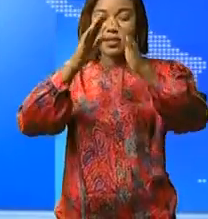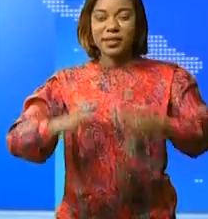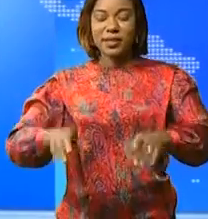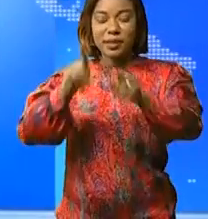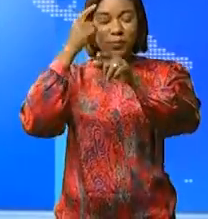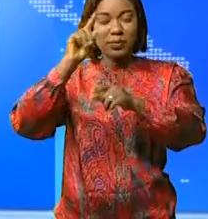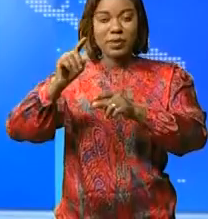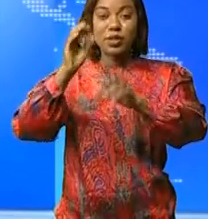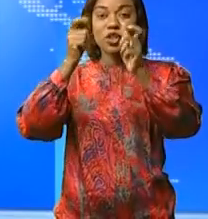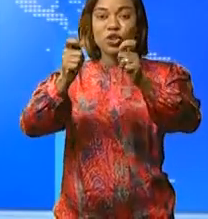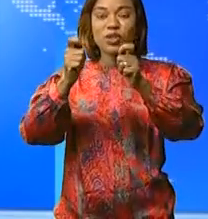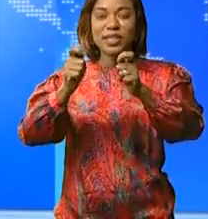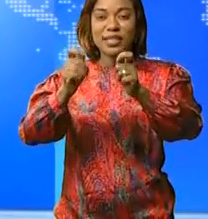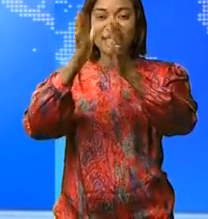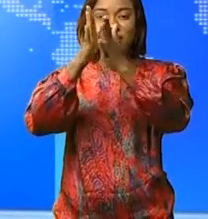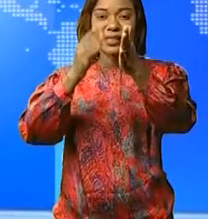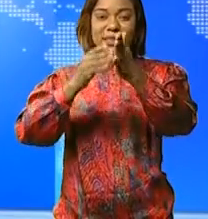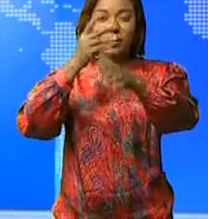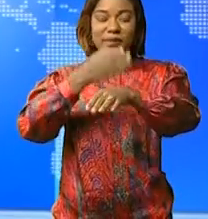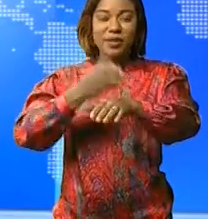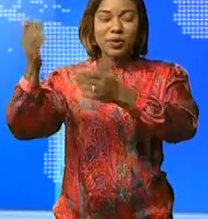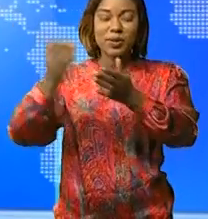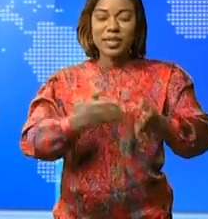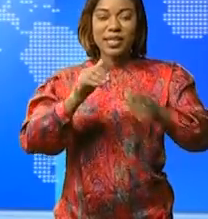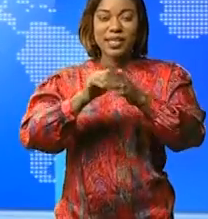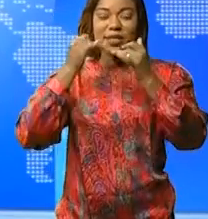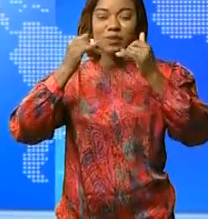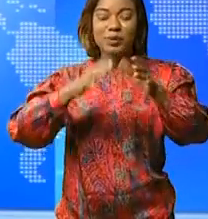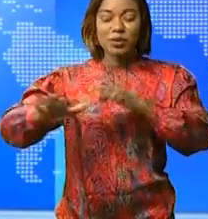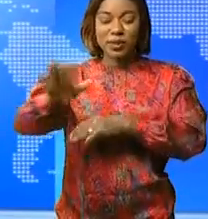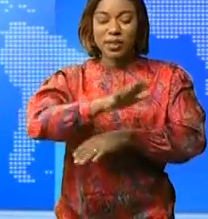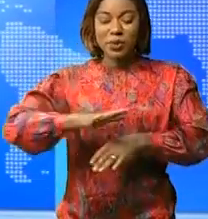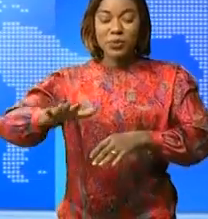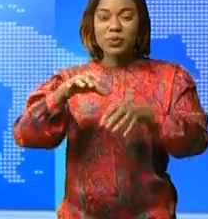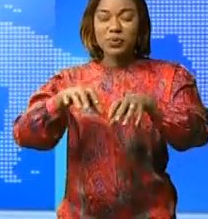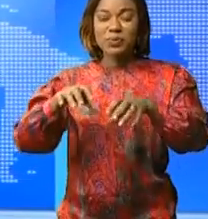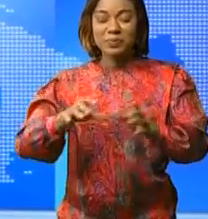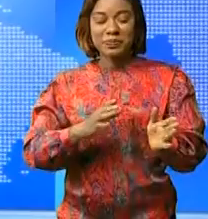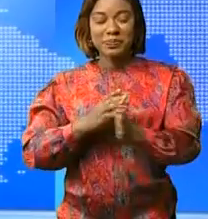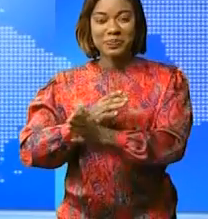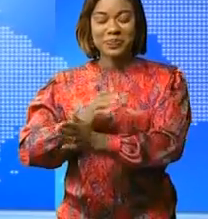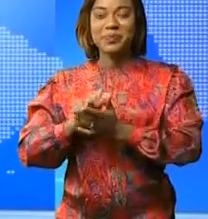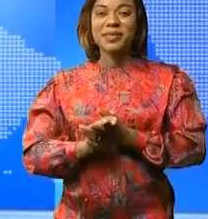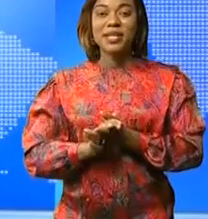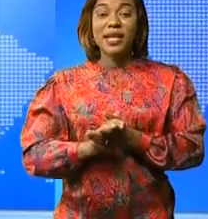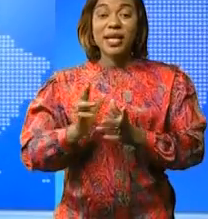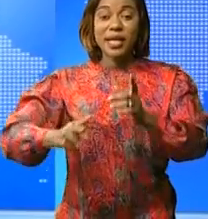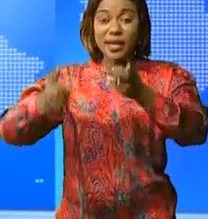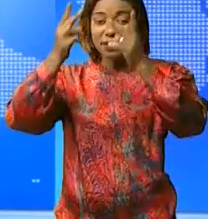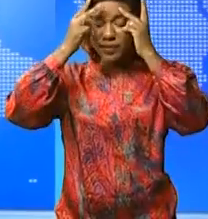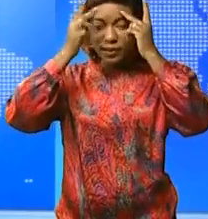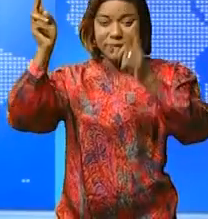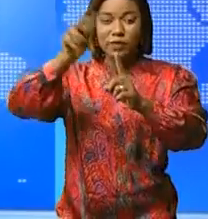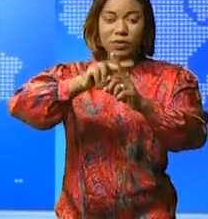des 19h qui sera ponctué de l'actualité à travers la République démocratique du Congo. Les victimes des